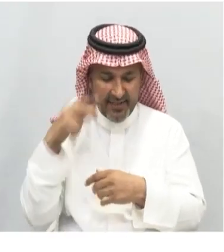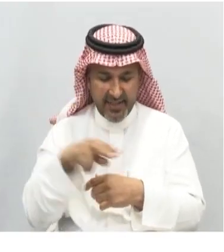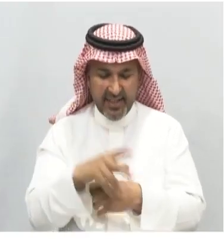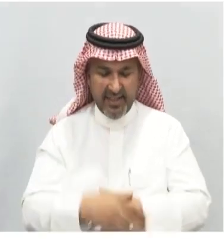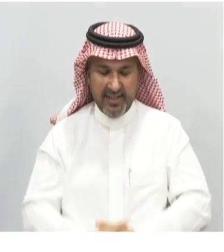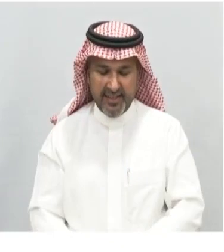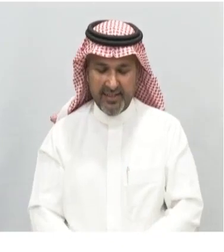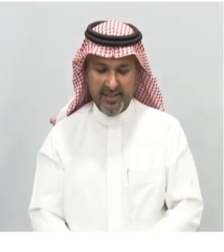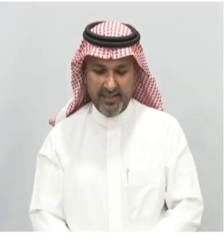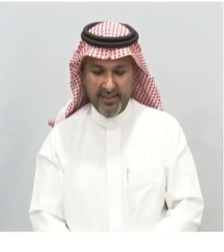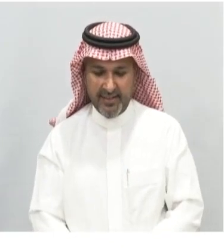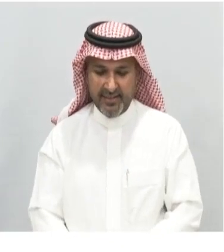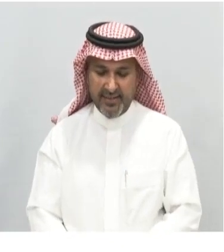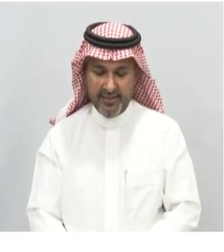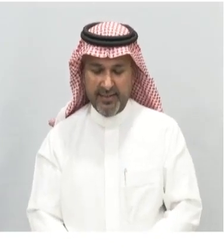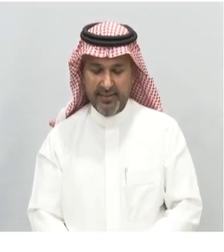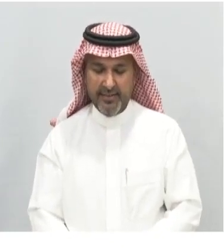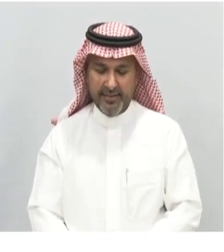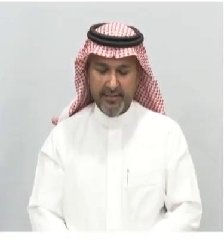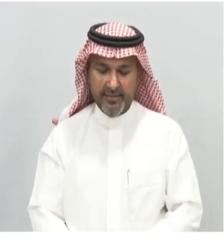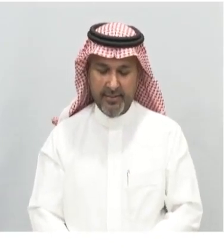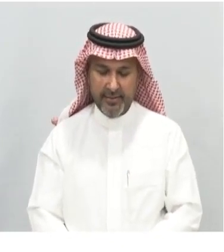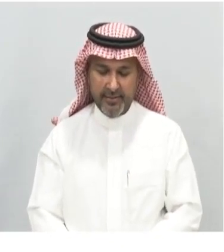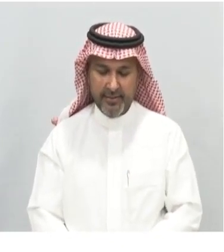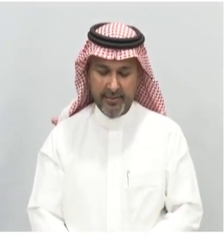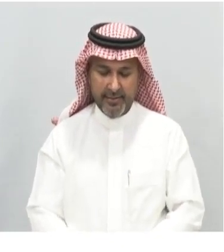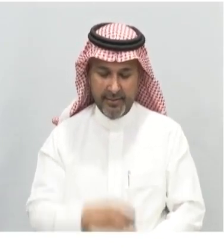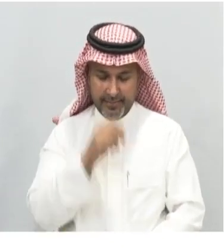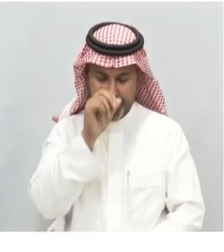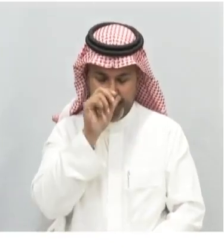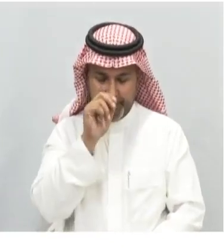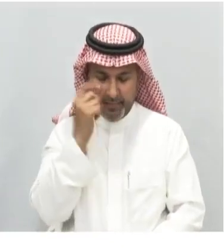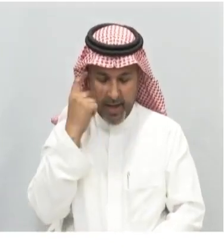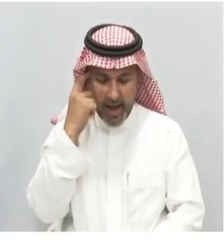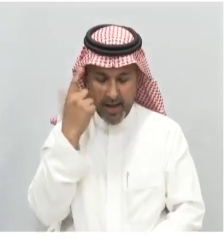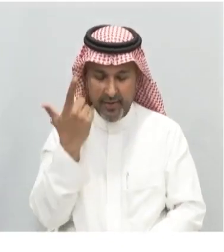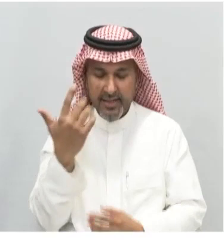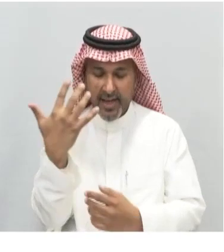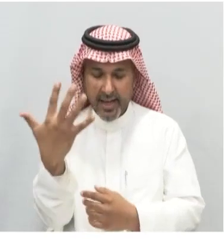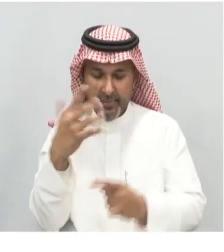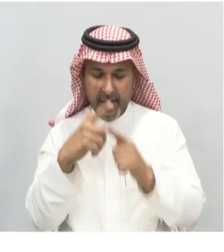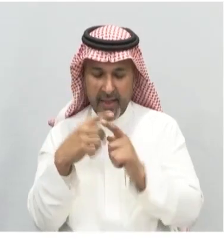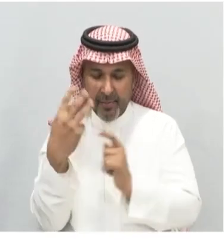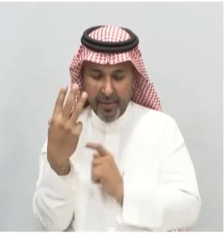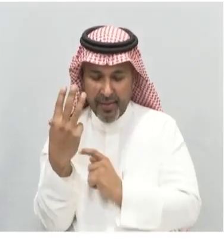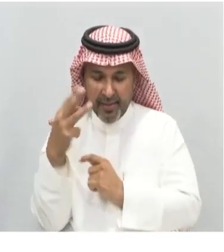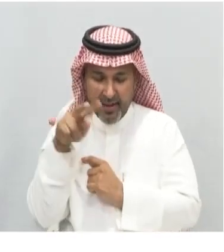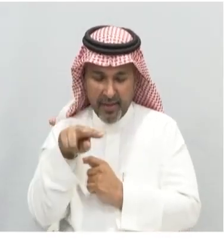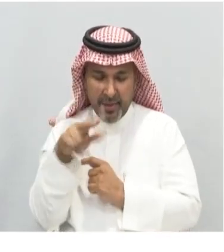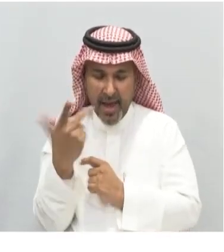ولنتحدث 5 تسا 300 لان 5 ض 300 =